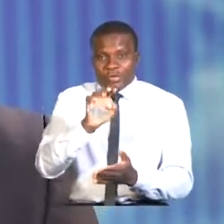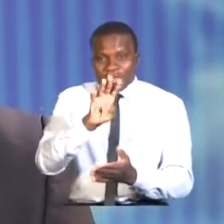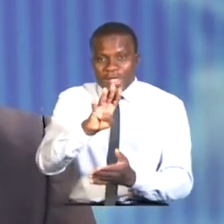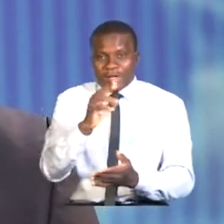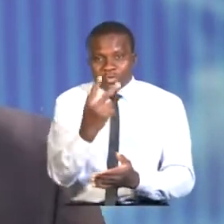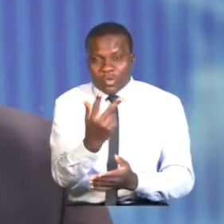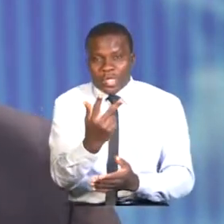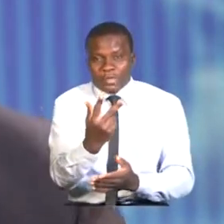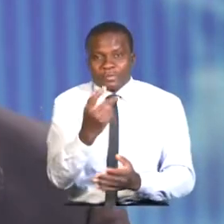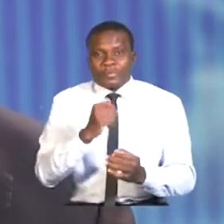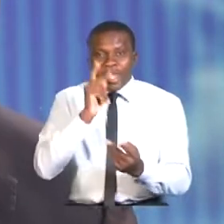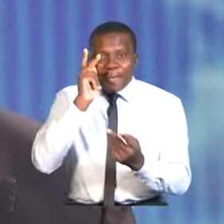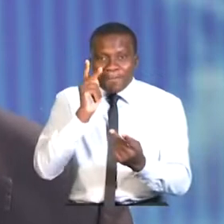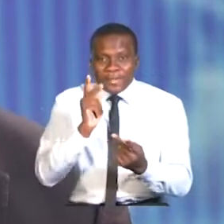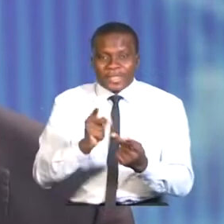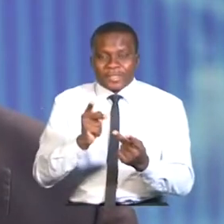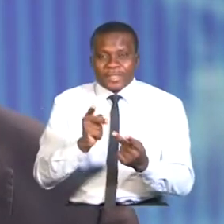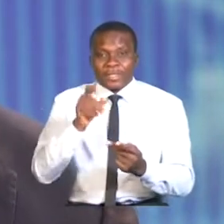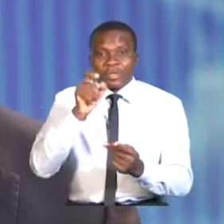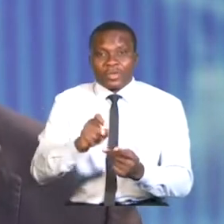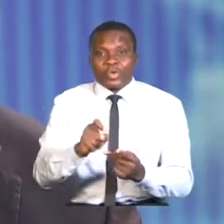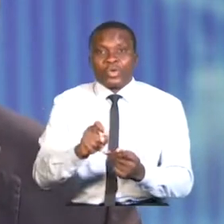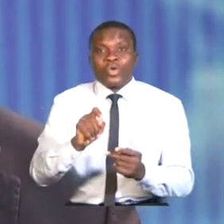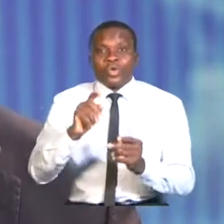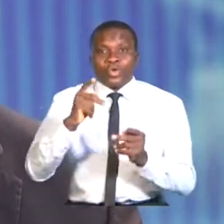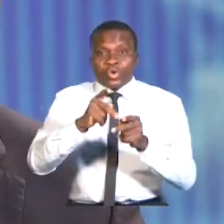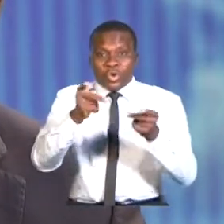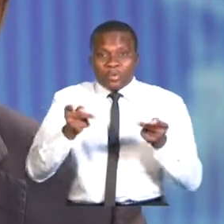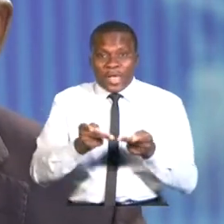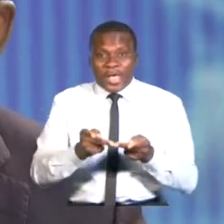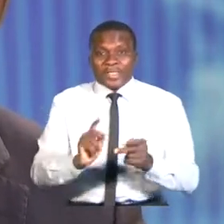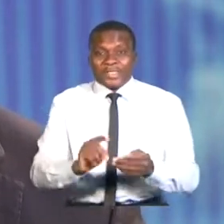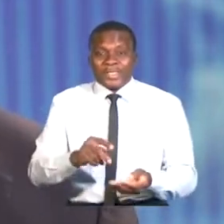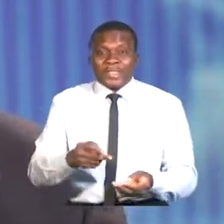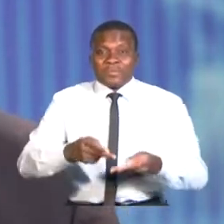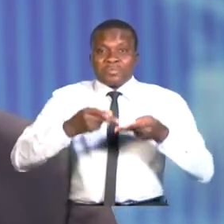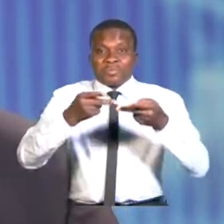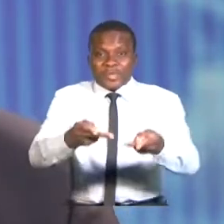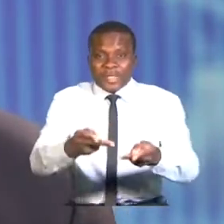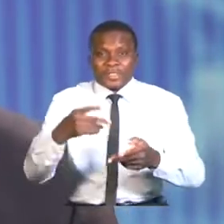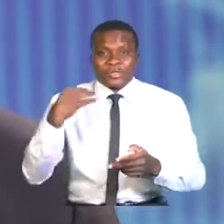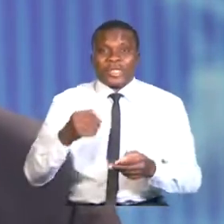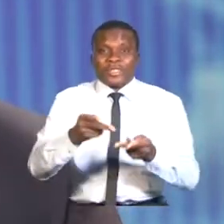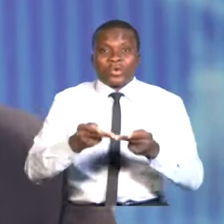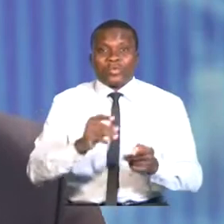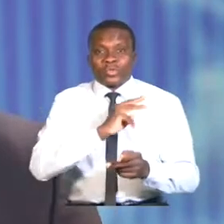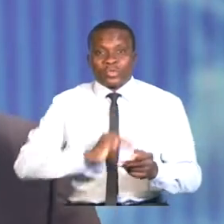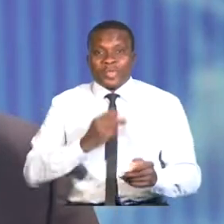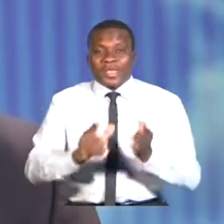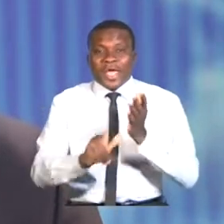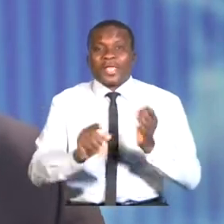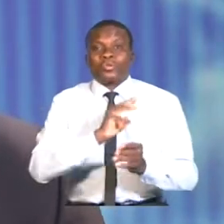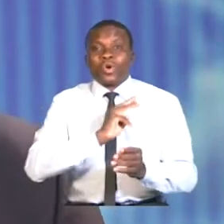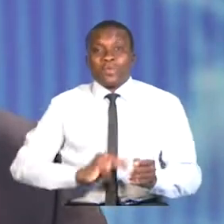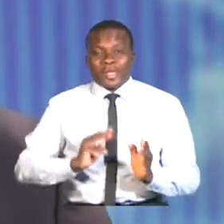201943 a précisé que le parti présente le candidat au poste de ma et adjoint au